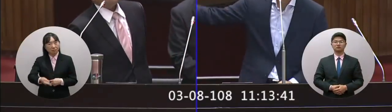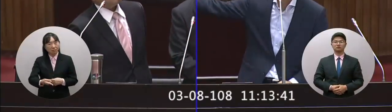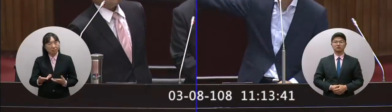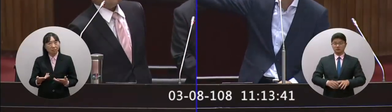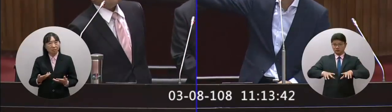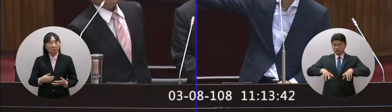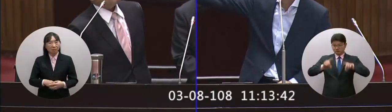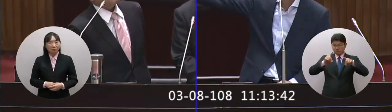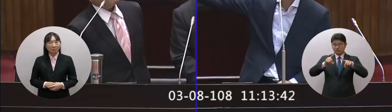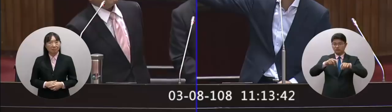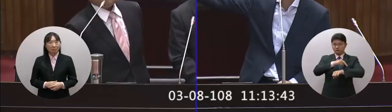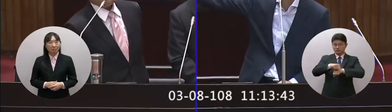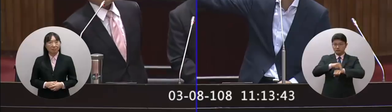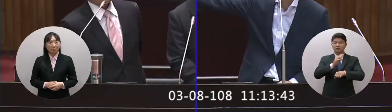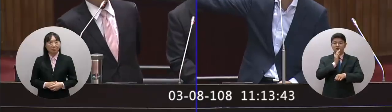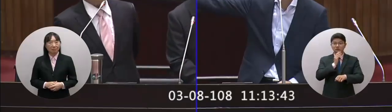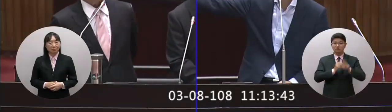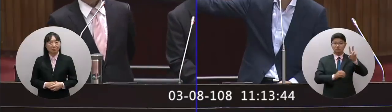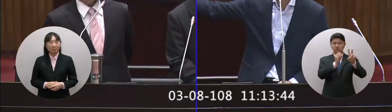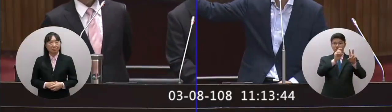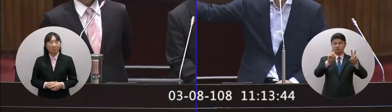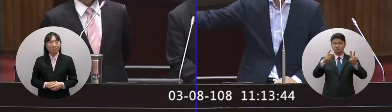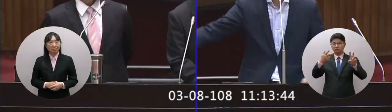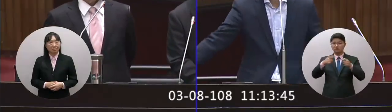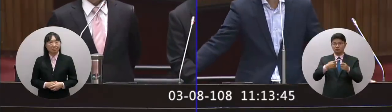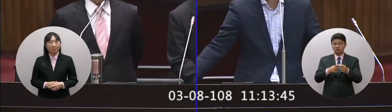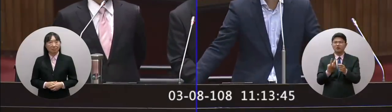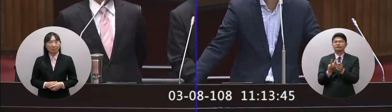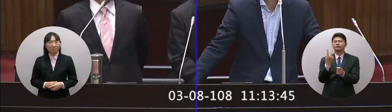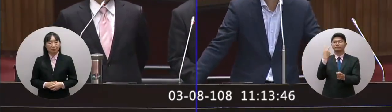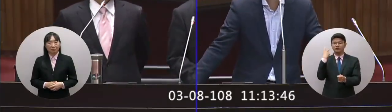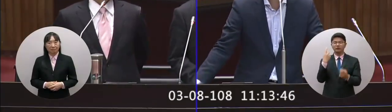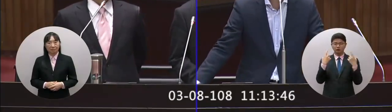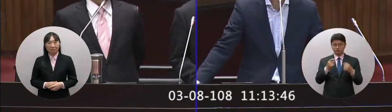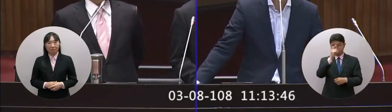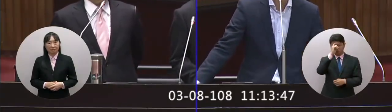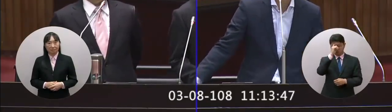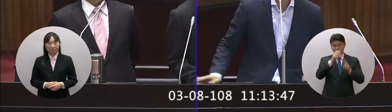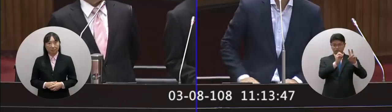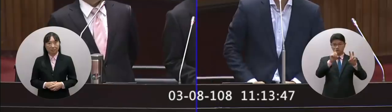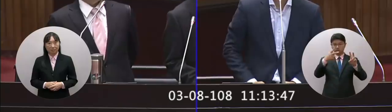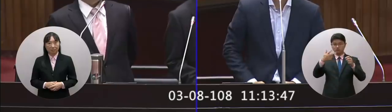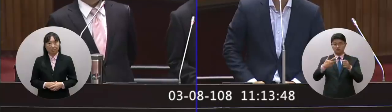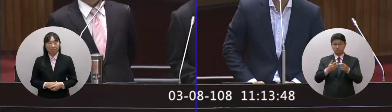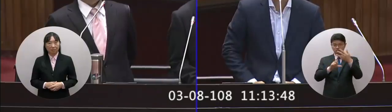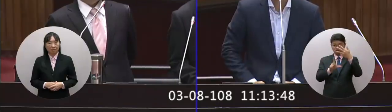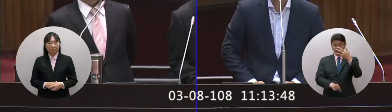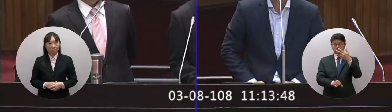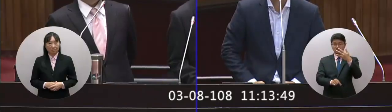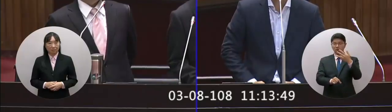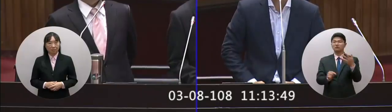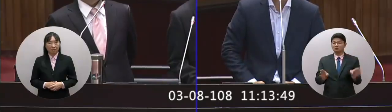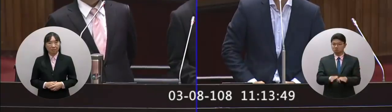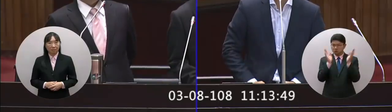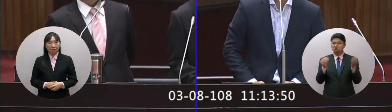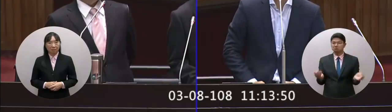最早原先规划是2017年，两年前，原本希望2017年8月，可以